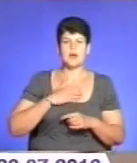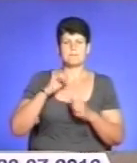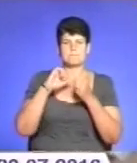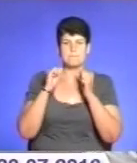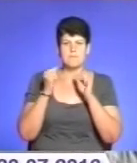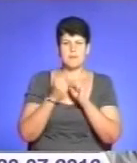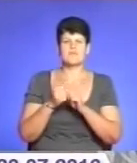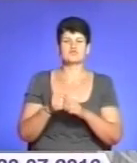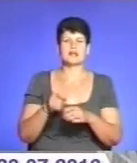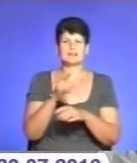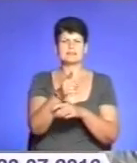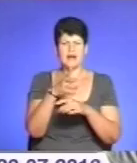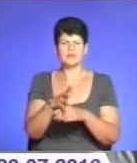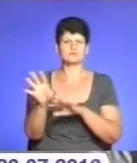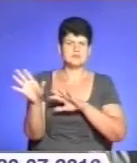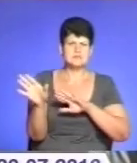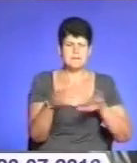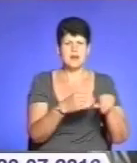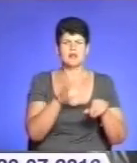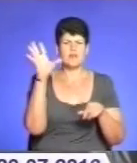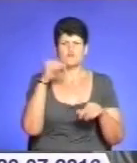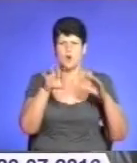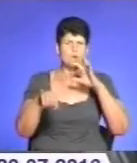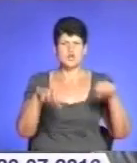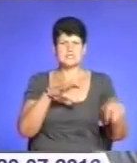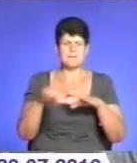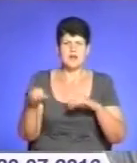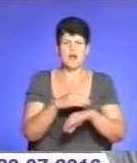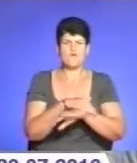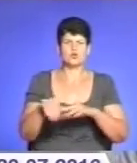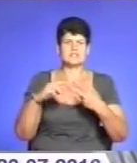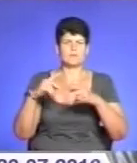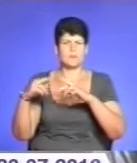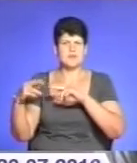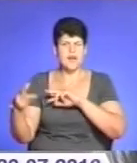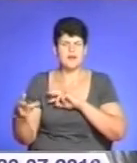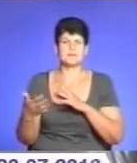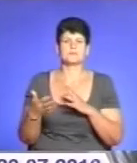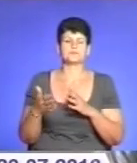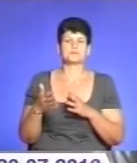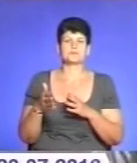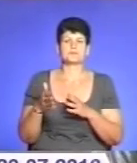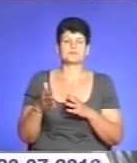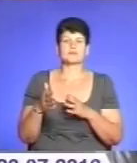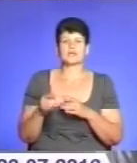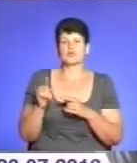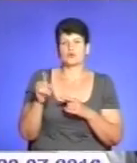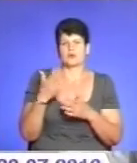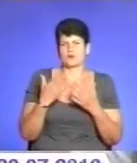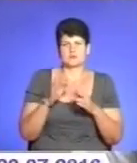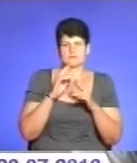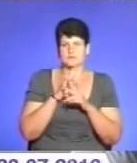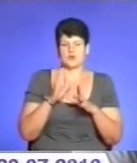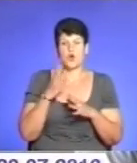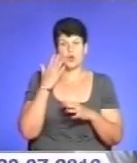вже зняли, вже то, все познімаємо, вулиці поміняємо. Знаєте, то якось не так. Коли